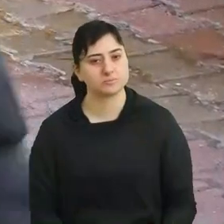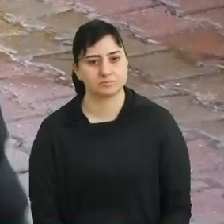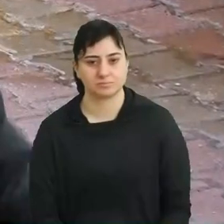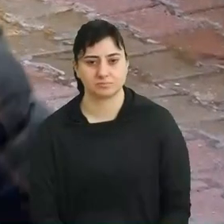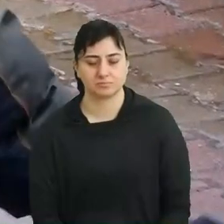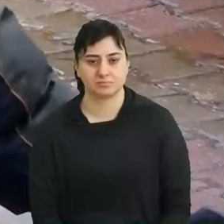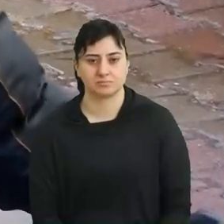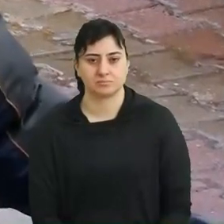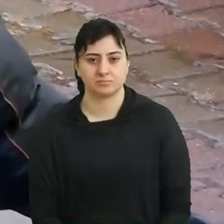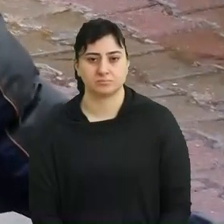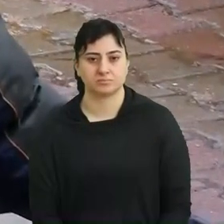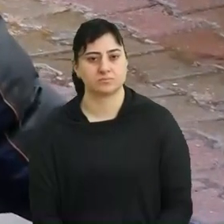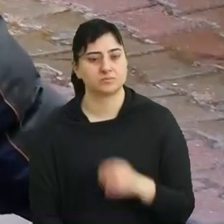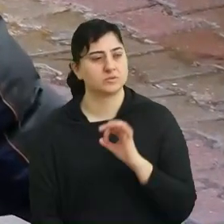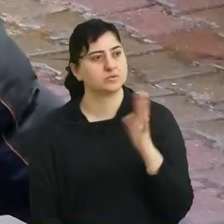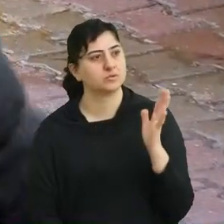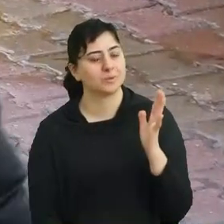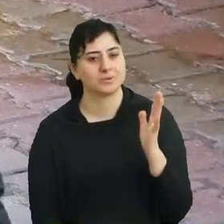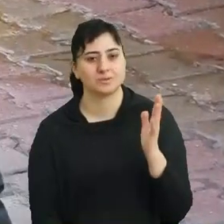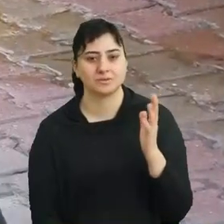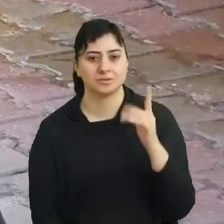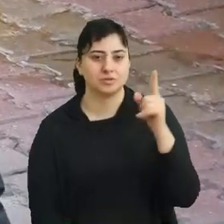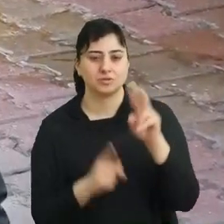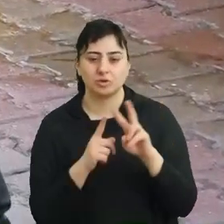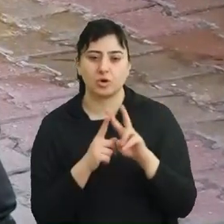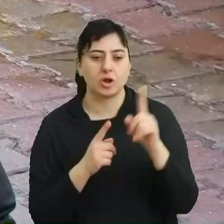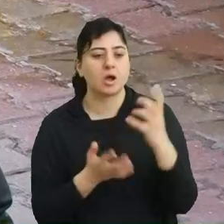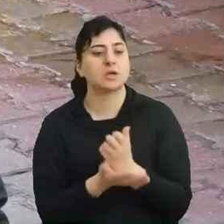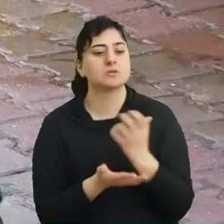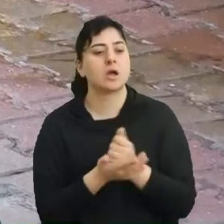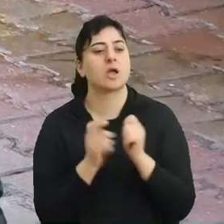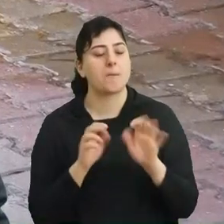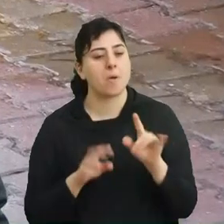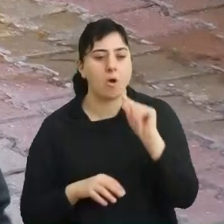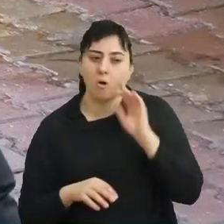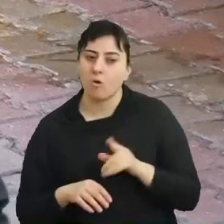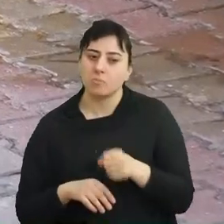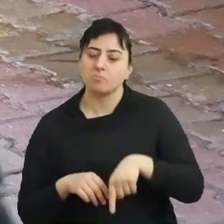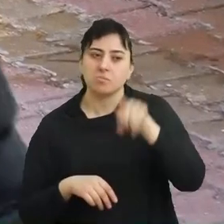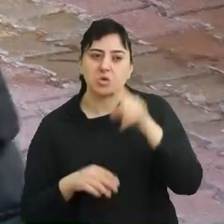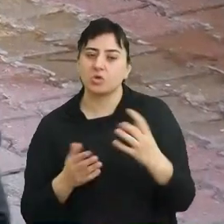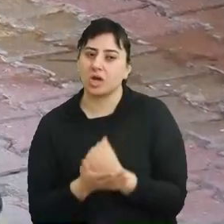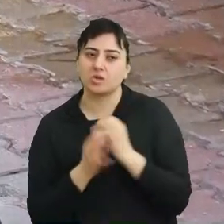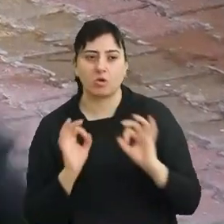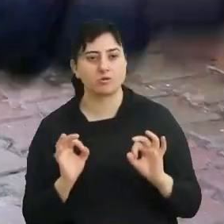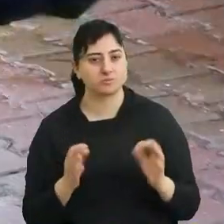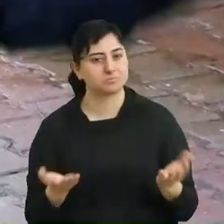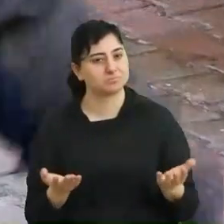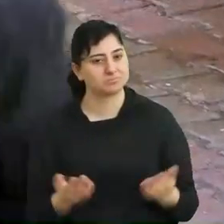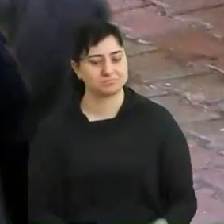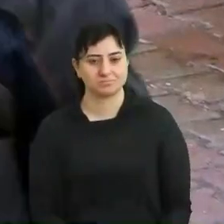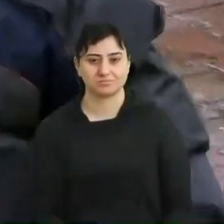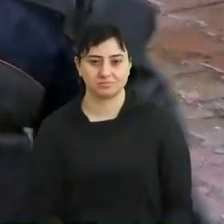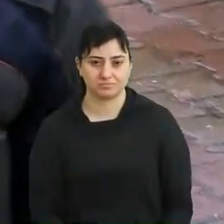ya. Şahane var ya. Nurhan ömrü billah kazanamayacağı parayı oğlu bir günde kazanacak. Kıyım